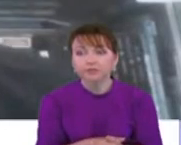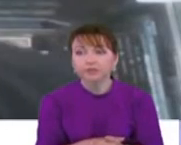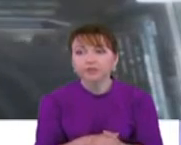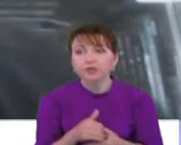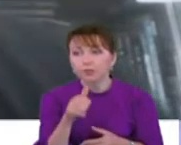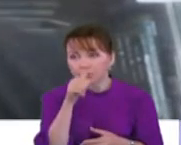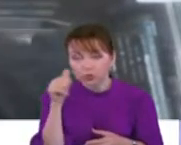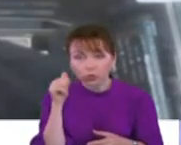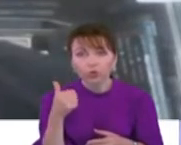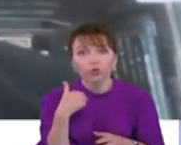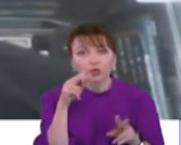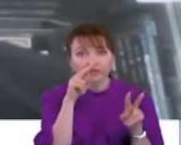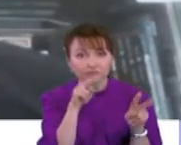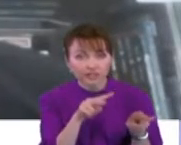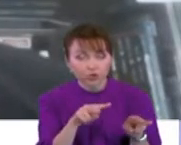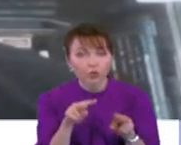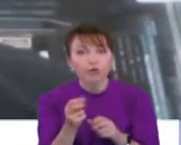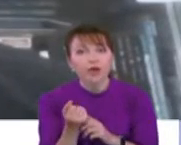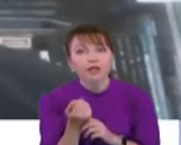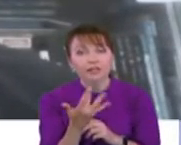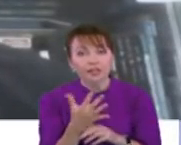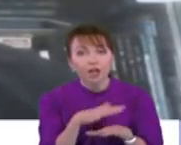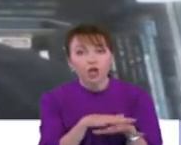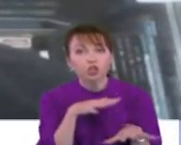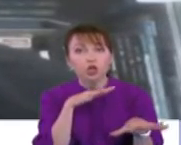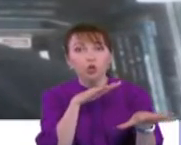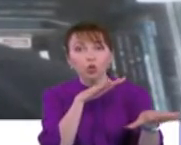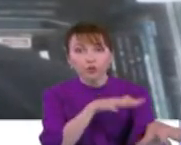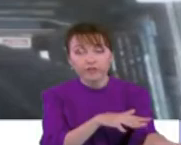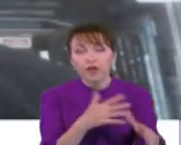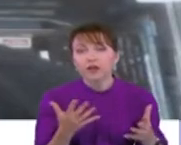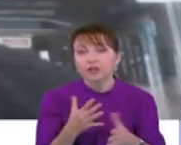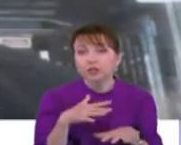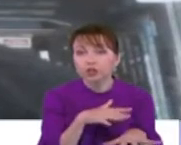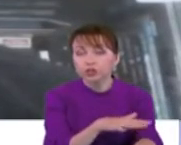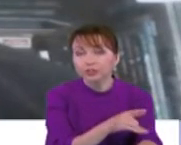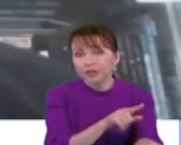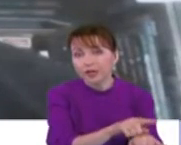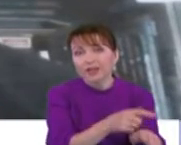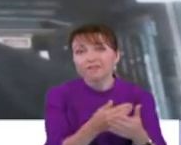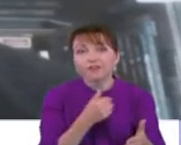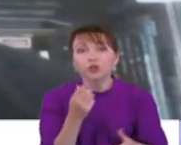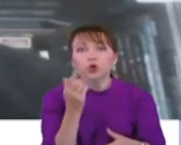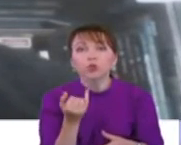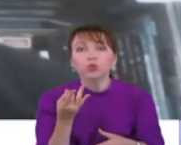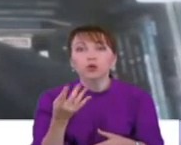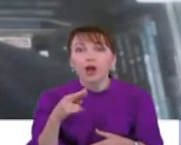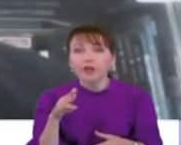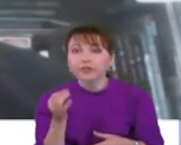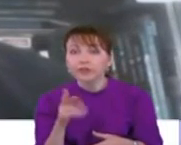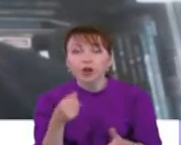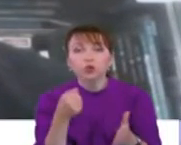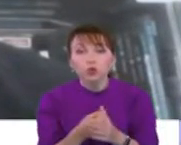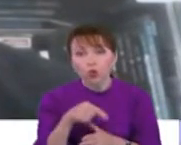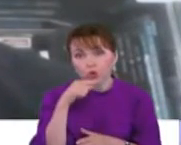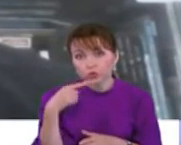Минулого року я відслідковував кілька ешелонів, які йшли від самої Бурятії до Ростова. Це були